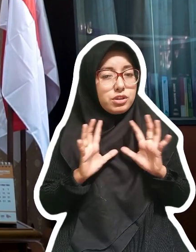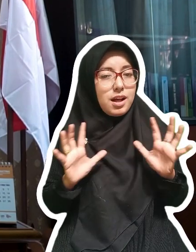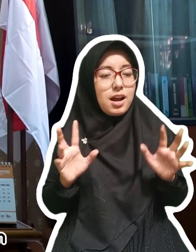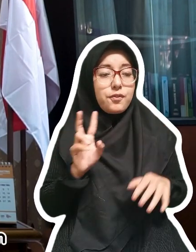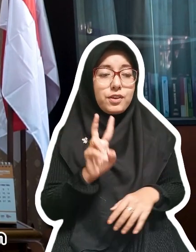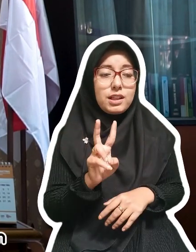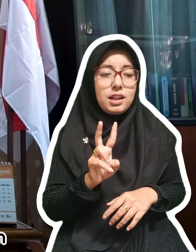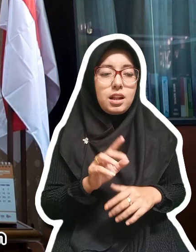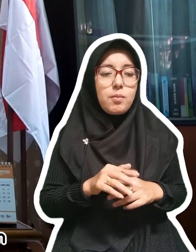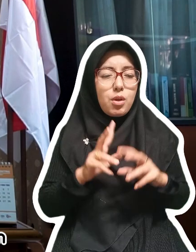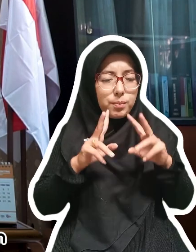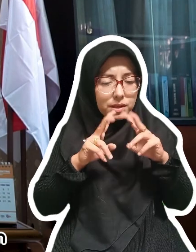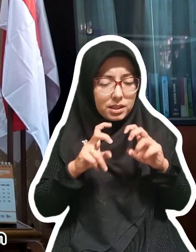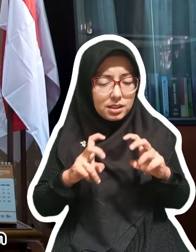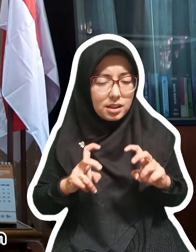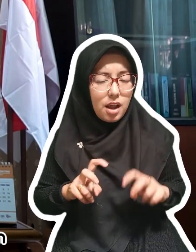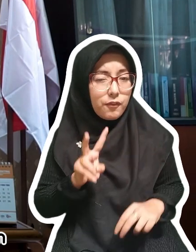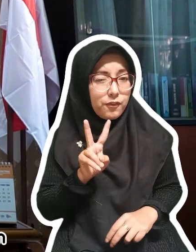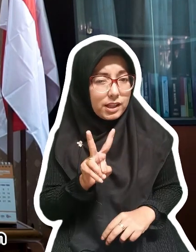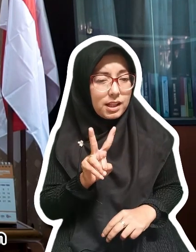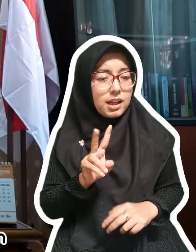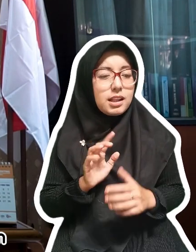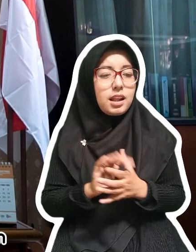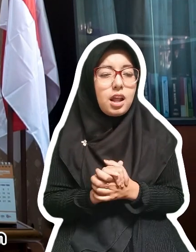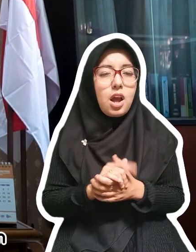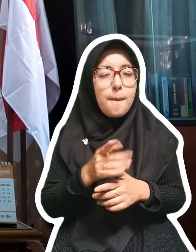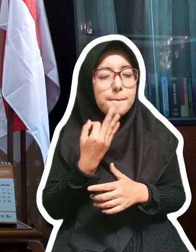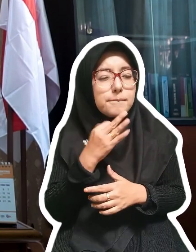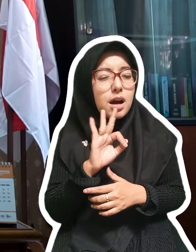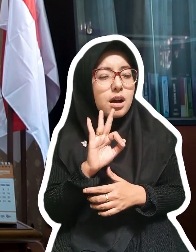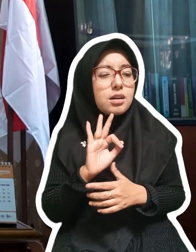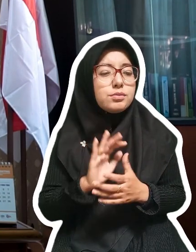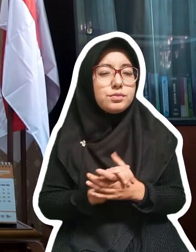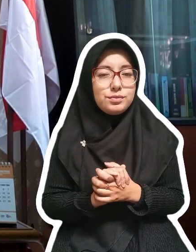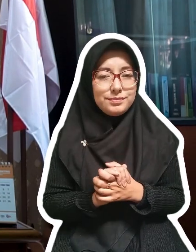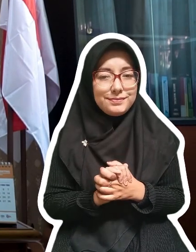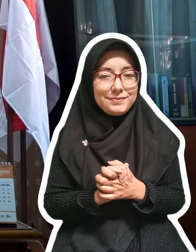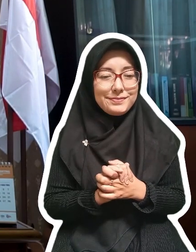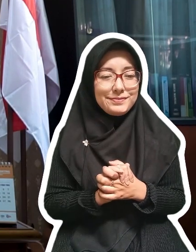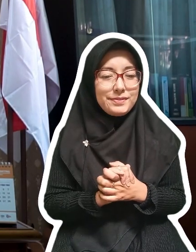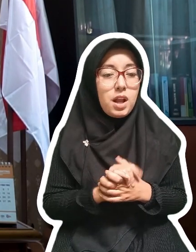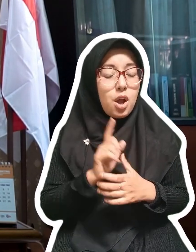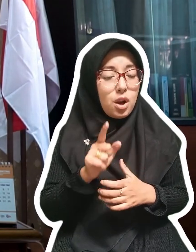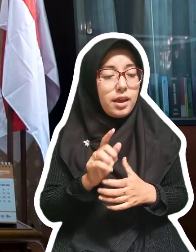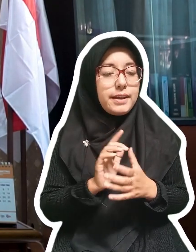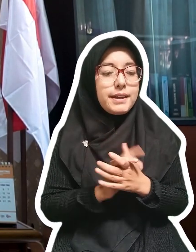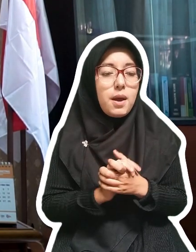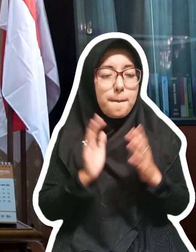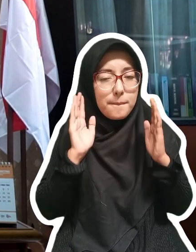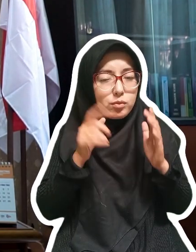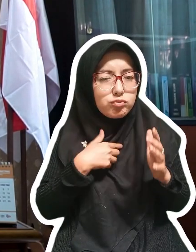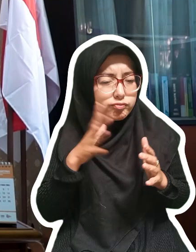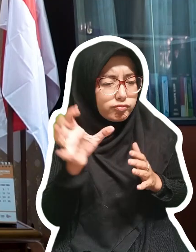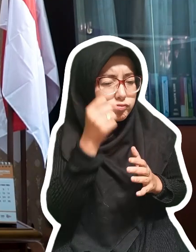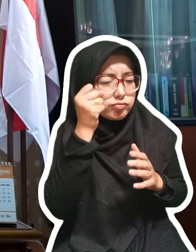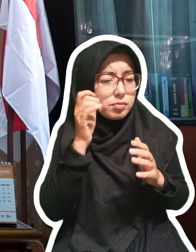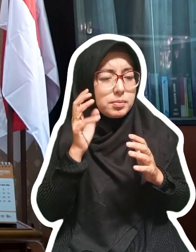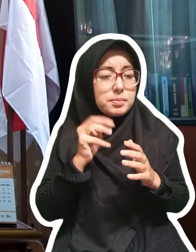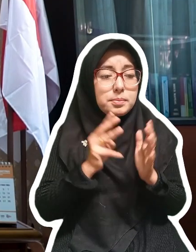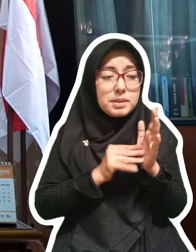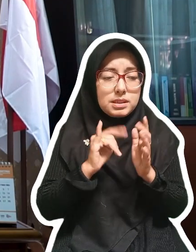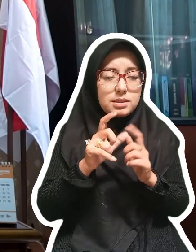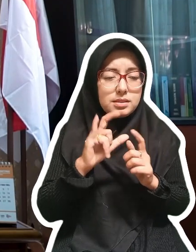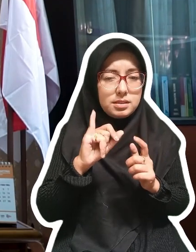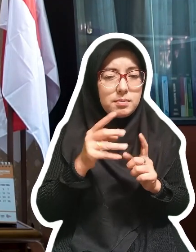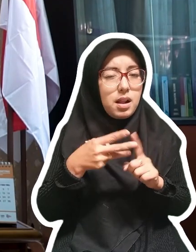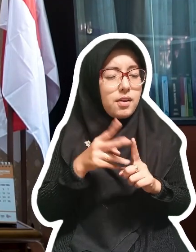veteriner melalui penyidikan pengujian veteriner yang modern. Oleh karena itu, dalam mewujudkan misi tersebut,